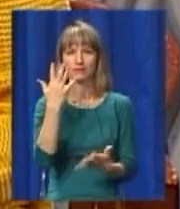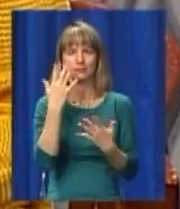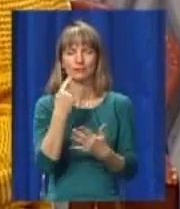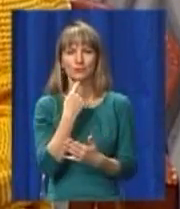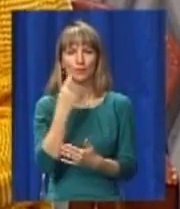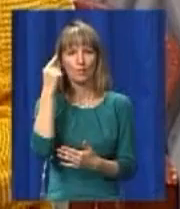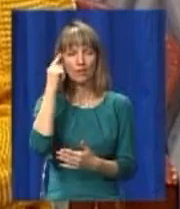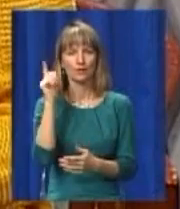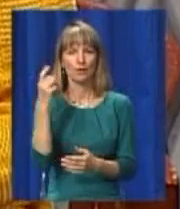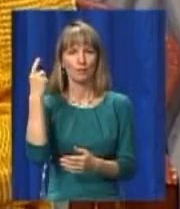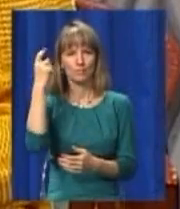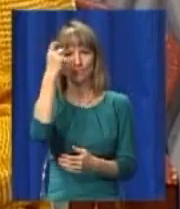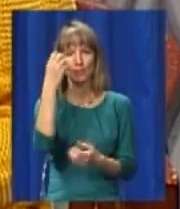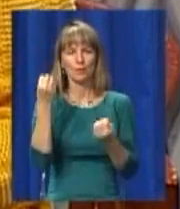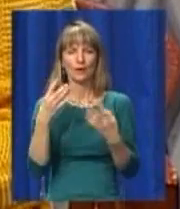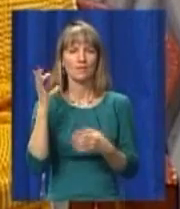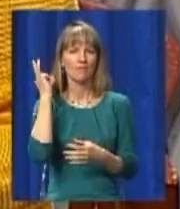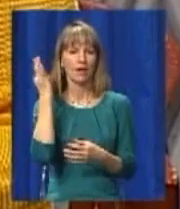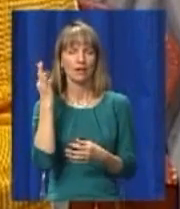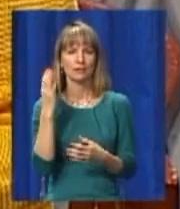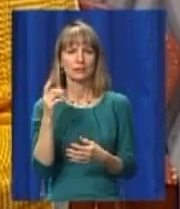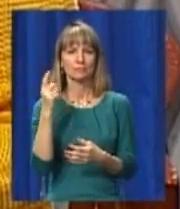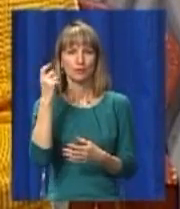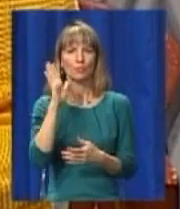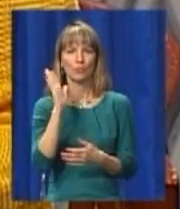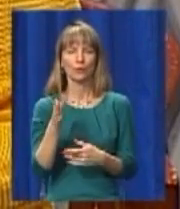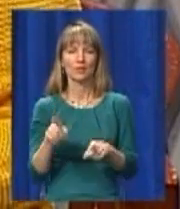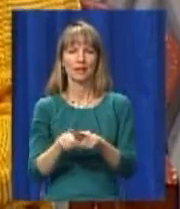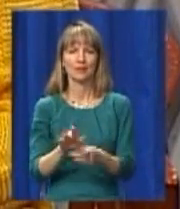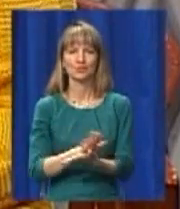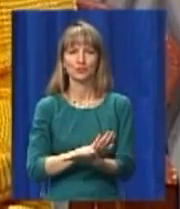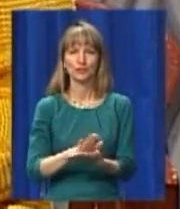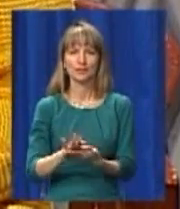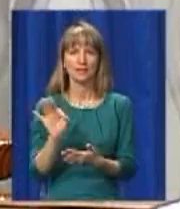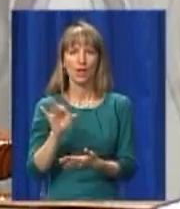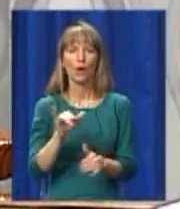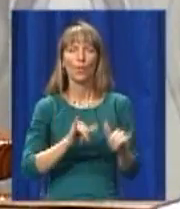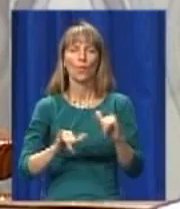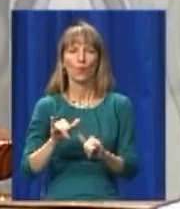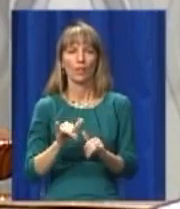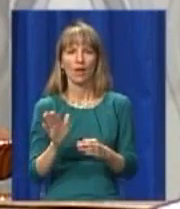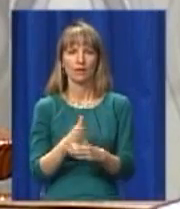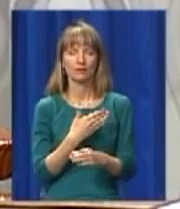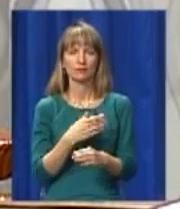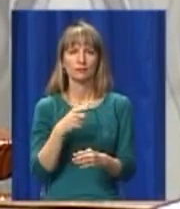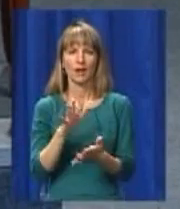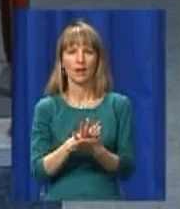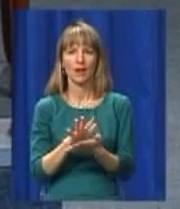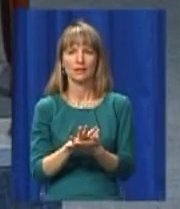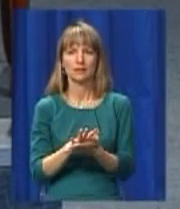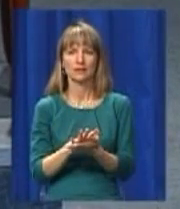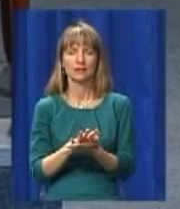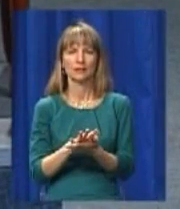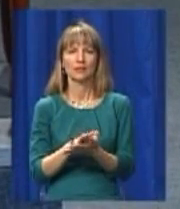що ти ось побризкаєш голову просто волосся якимсь спреєм, і воно буде в тебе таке чисте одразу. А куди ж дінеться той бруд, який...